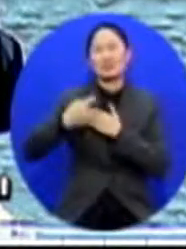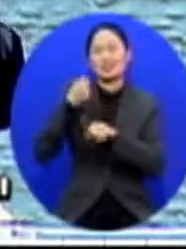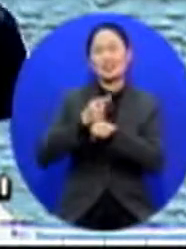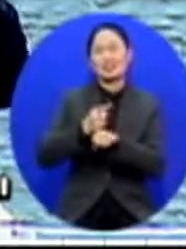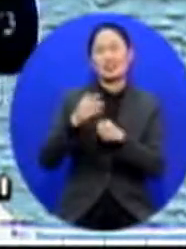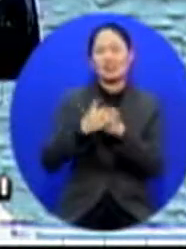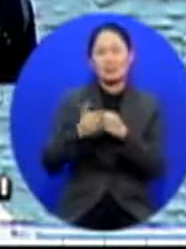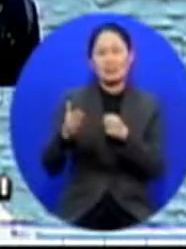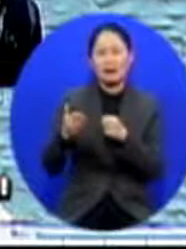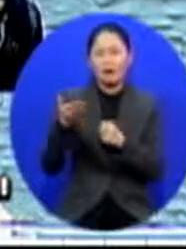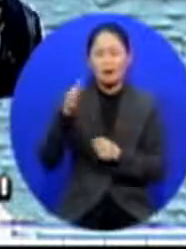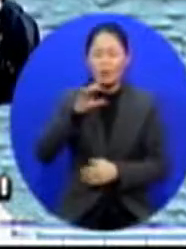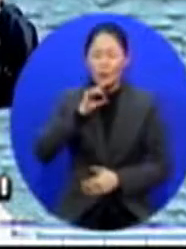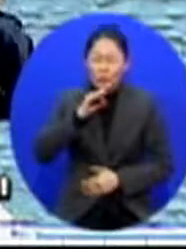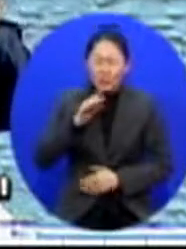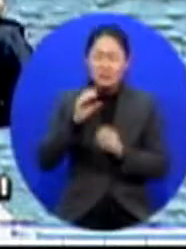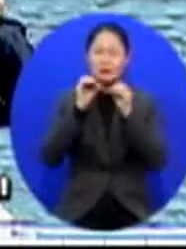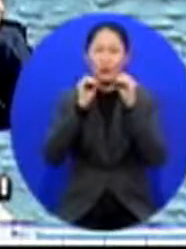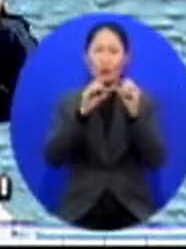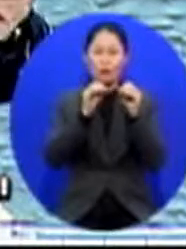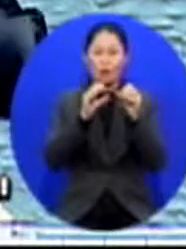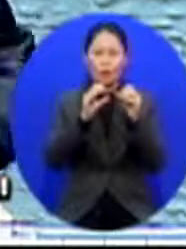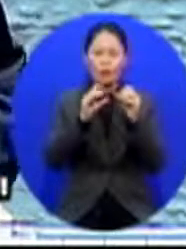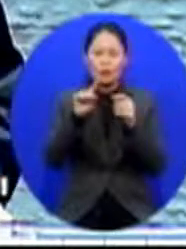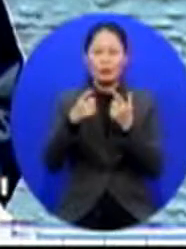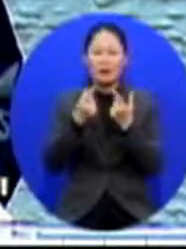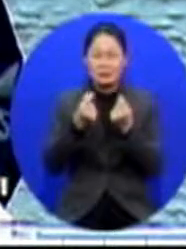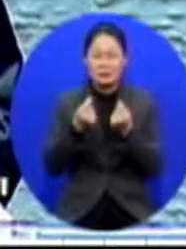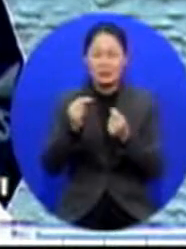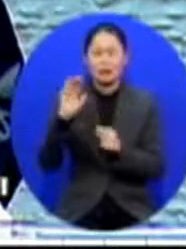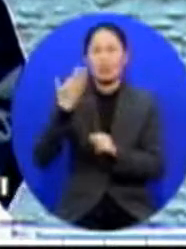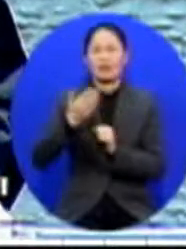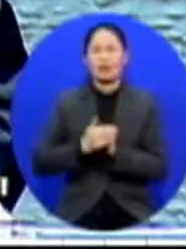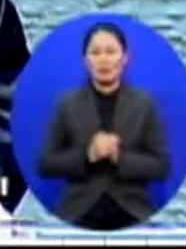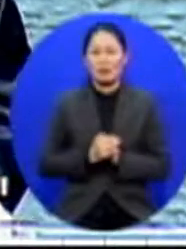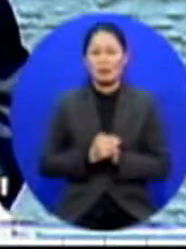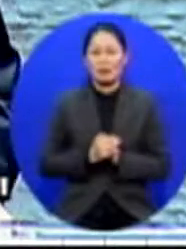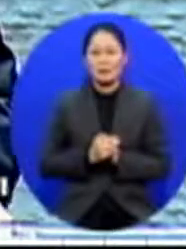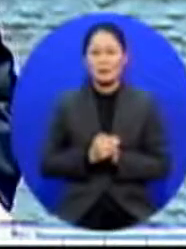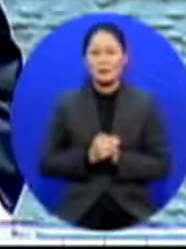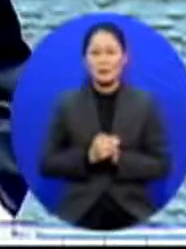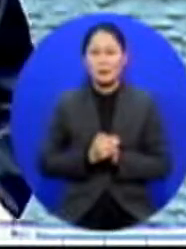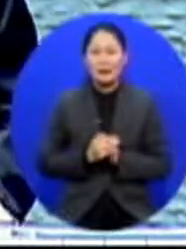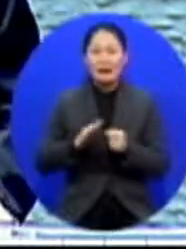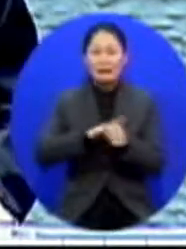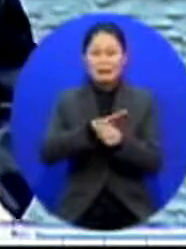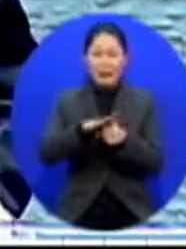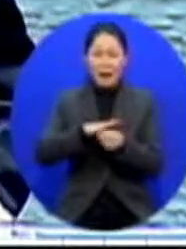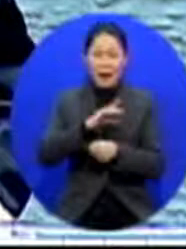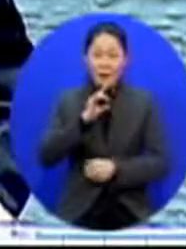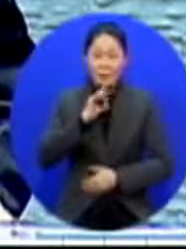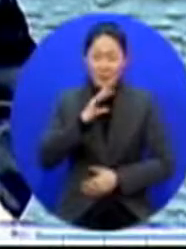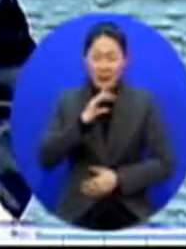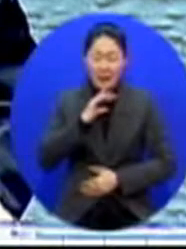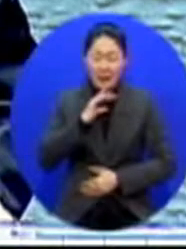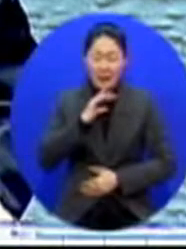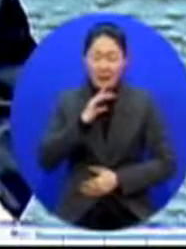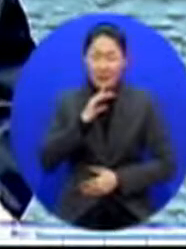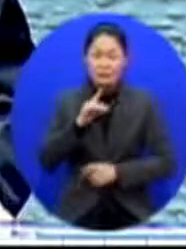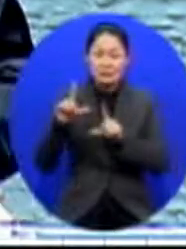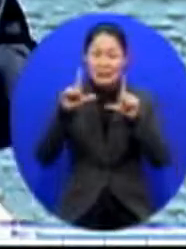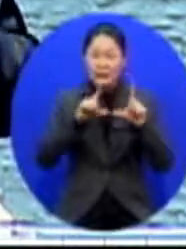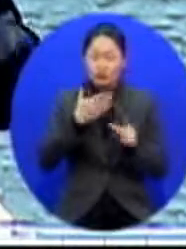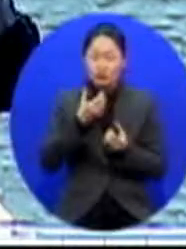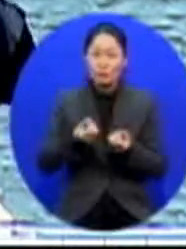오직 전도 그렇게 가는 거죠 사랑만 하며 사는 축복도